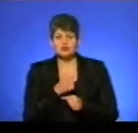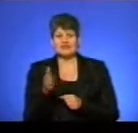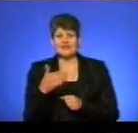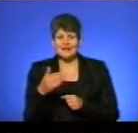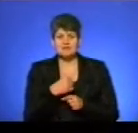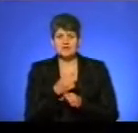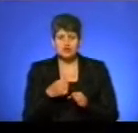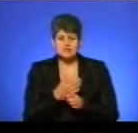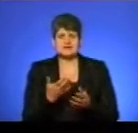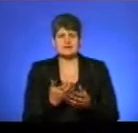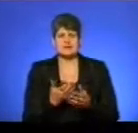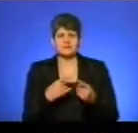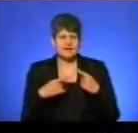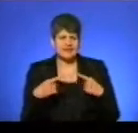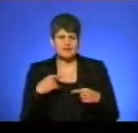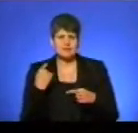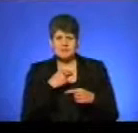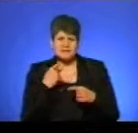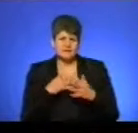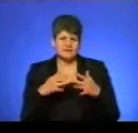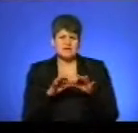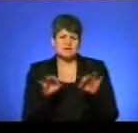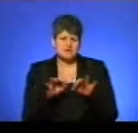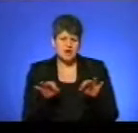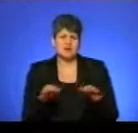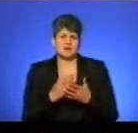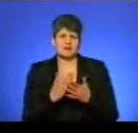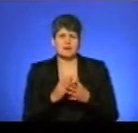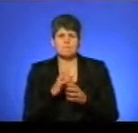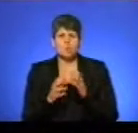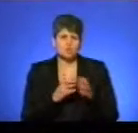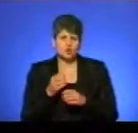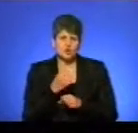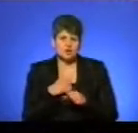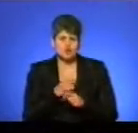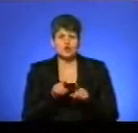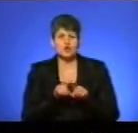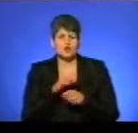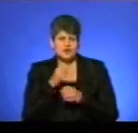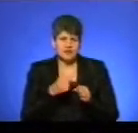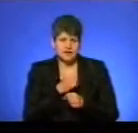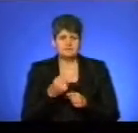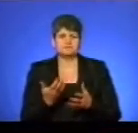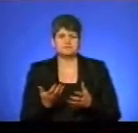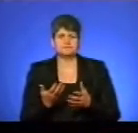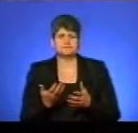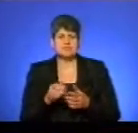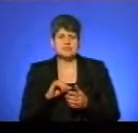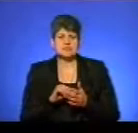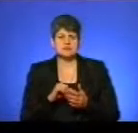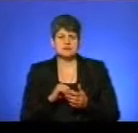консерви, інші м'ясні паштети, вермішелі, помідори закручені, огірки мариновані,